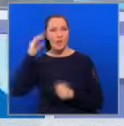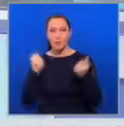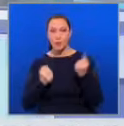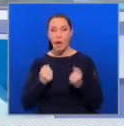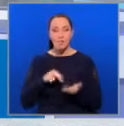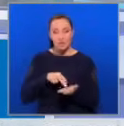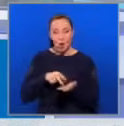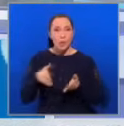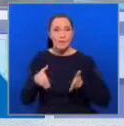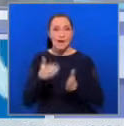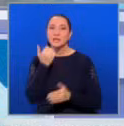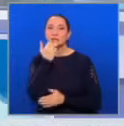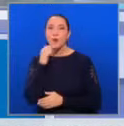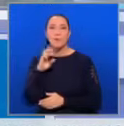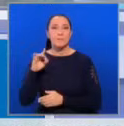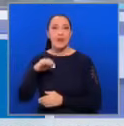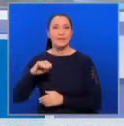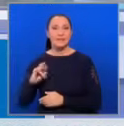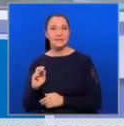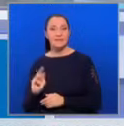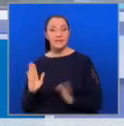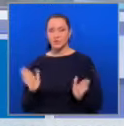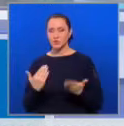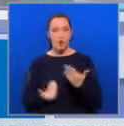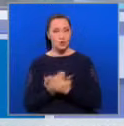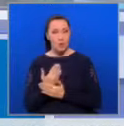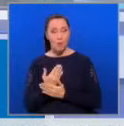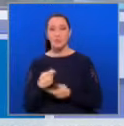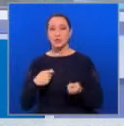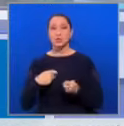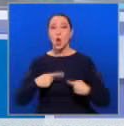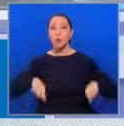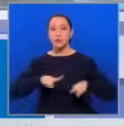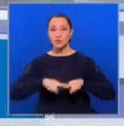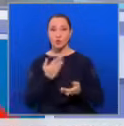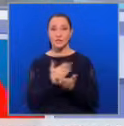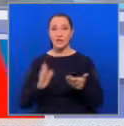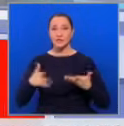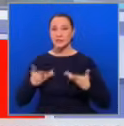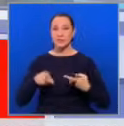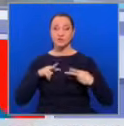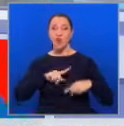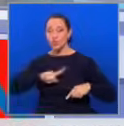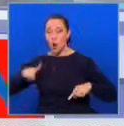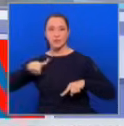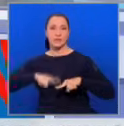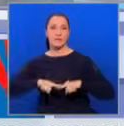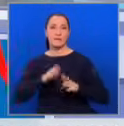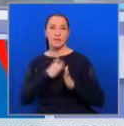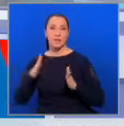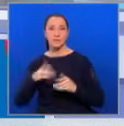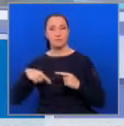пешеходна пътека в село братаница започва отначало пазарджишкия окръжен съд отхвърли иска за връщане в досъдебна фаза на